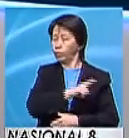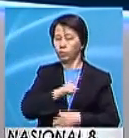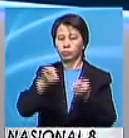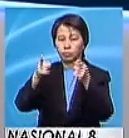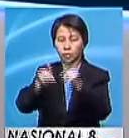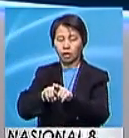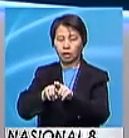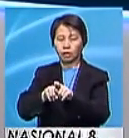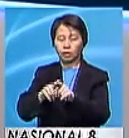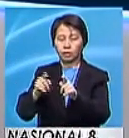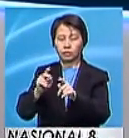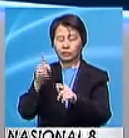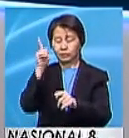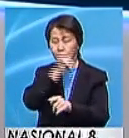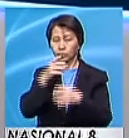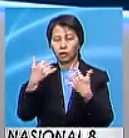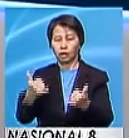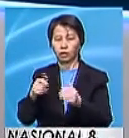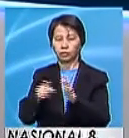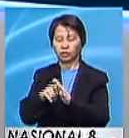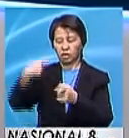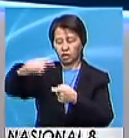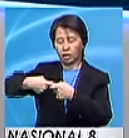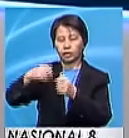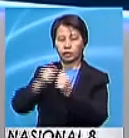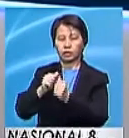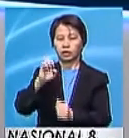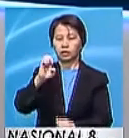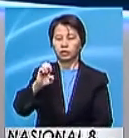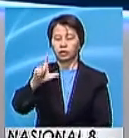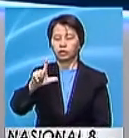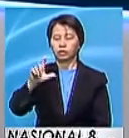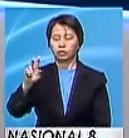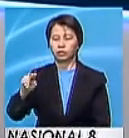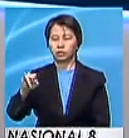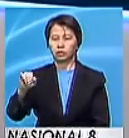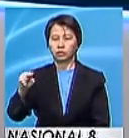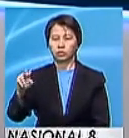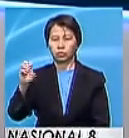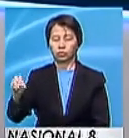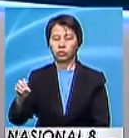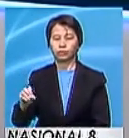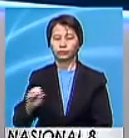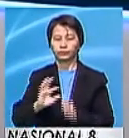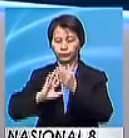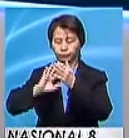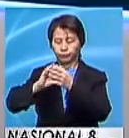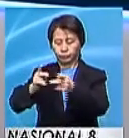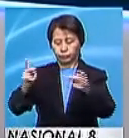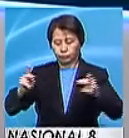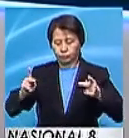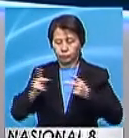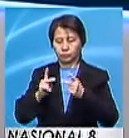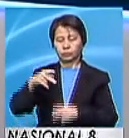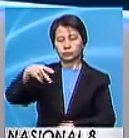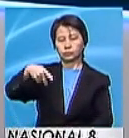berlaku di kawasan utara ketika ini yang dikaitkan dengan fenomena El Nino. Empangan Pedu mencatatkan paras air